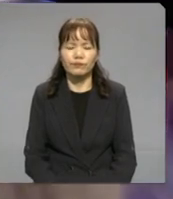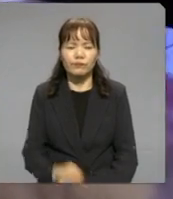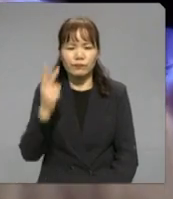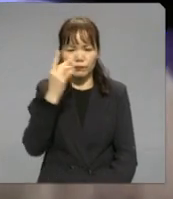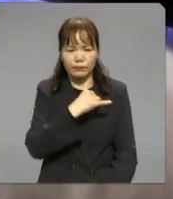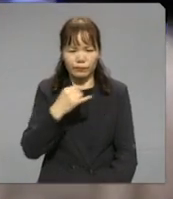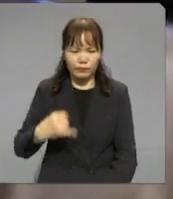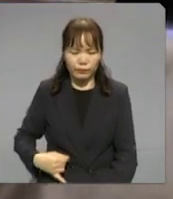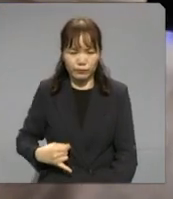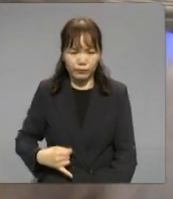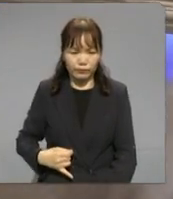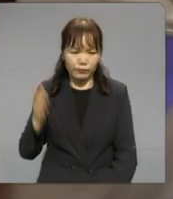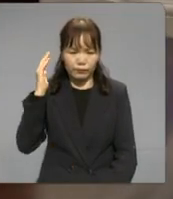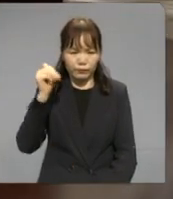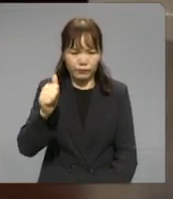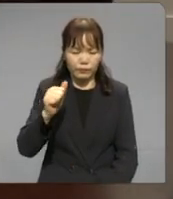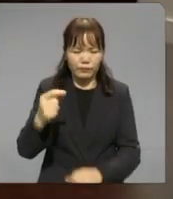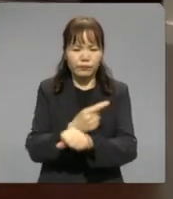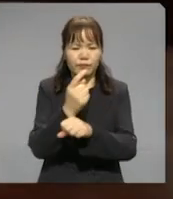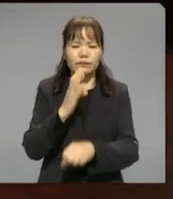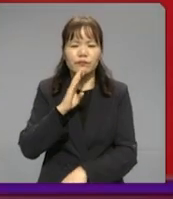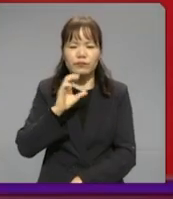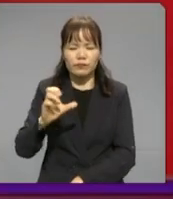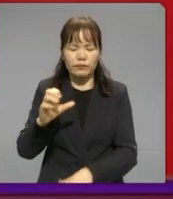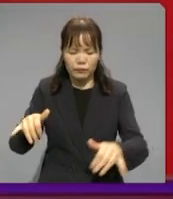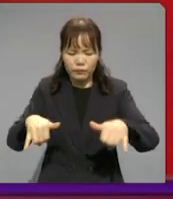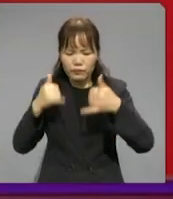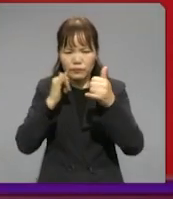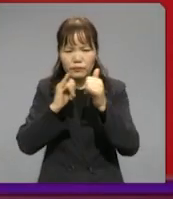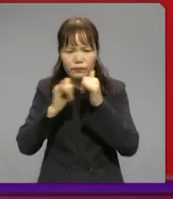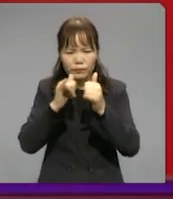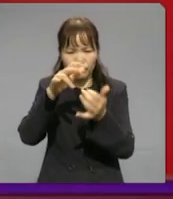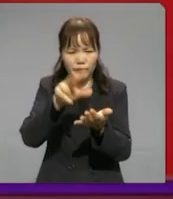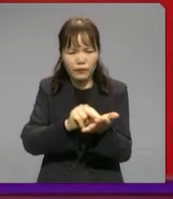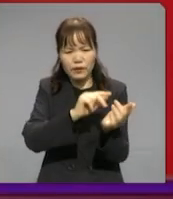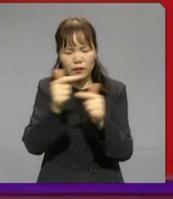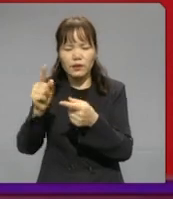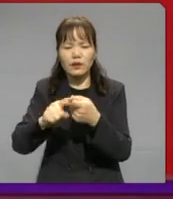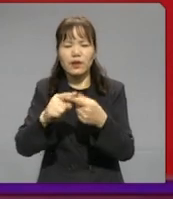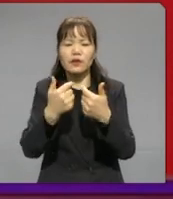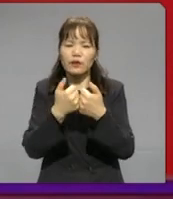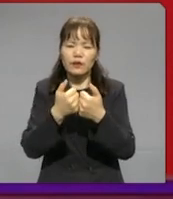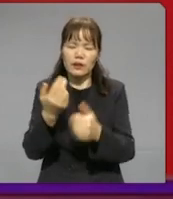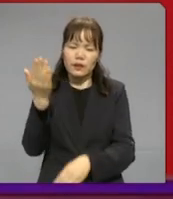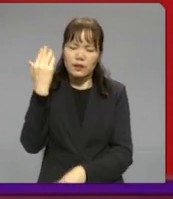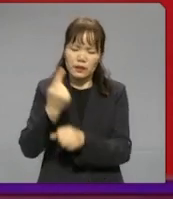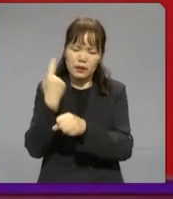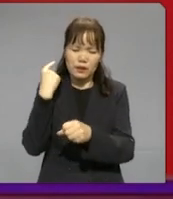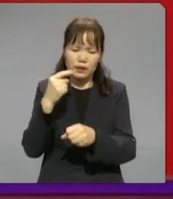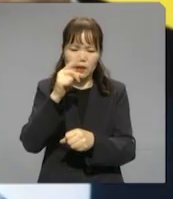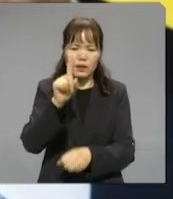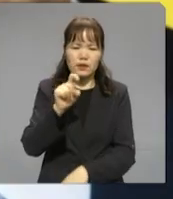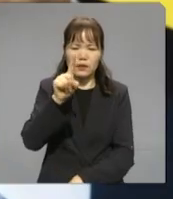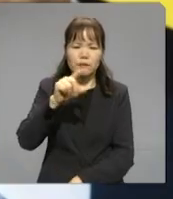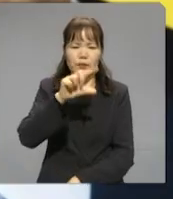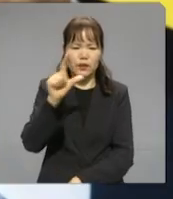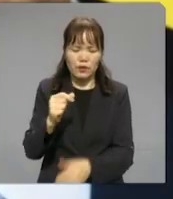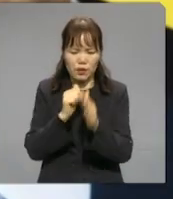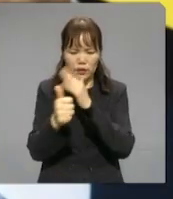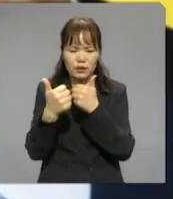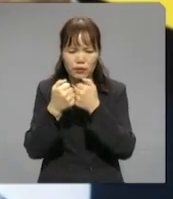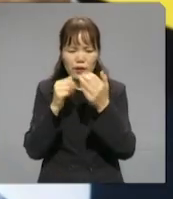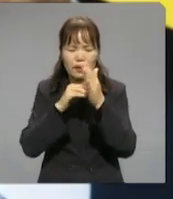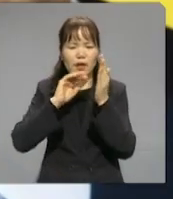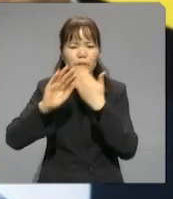미중 정상이 1시간 45분 동안 통화를 갖고 현안을 논의했습니다 지난해 11월 샌프란시스코 정상 회담 이후